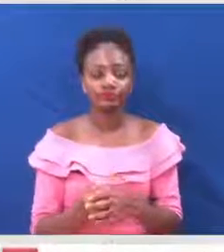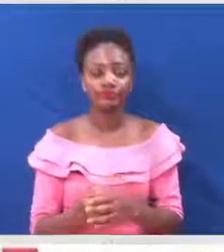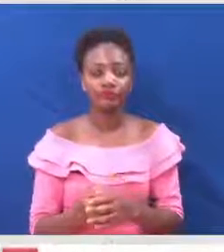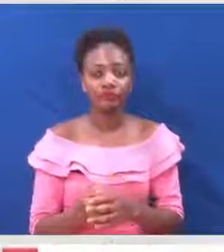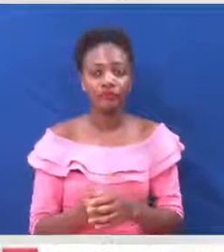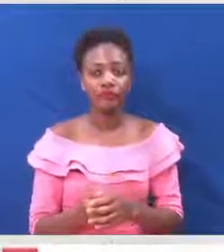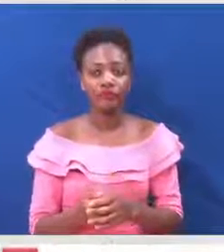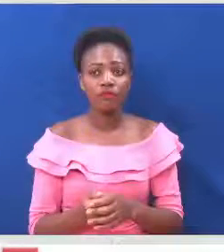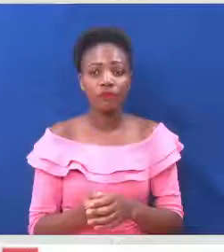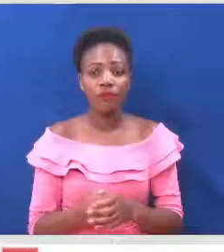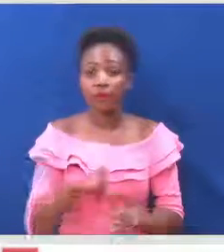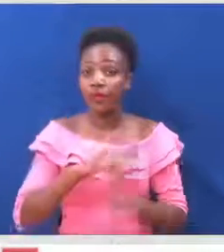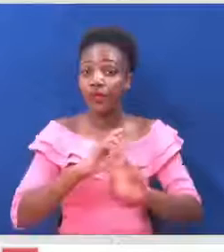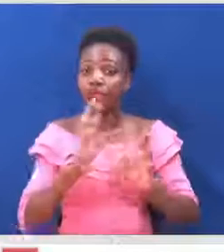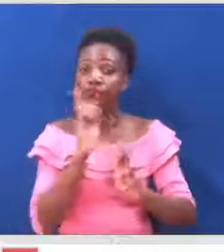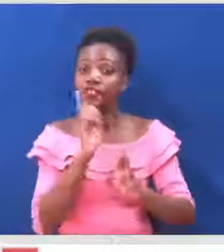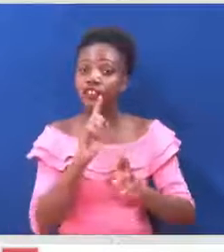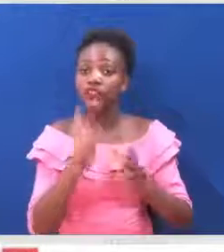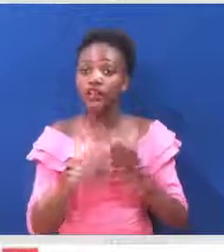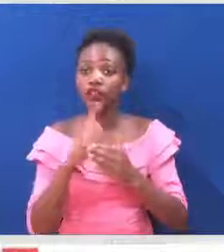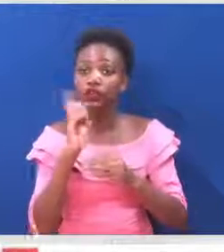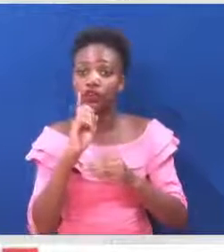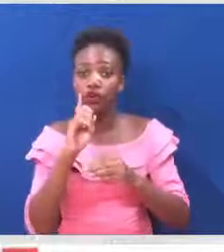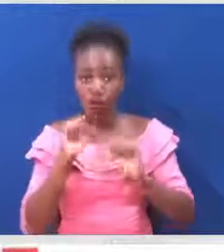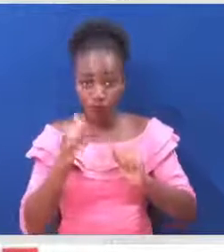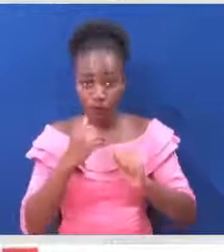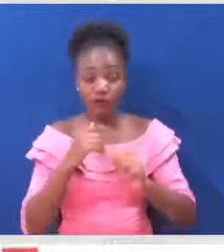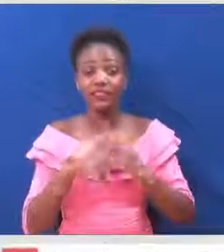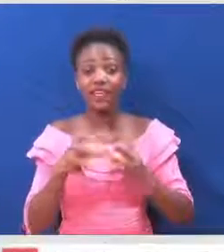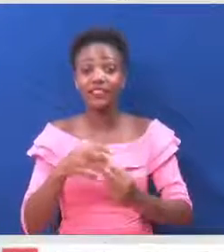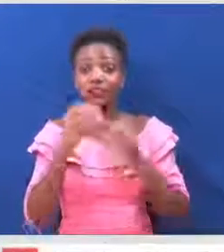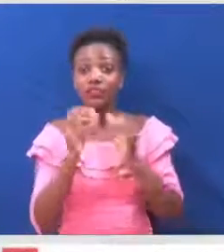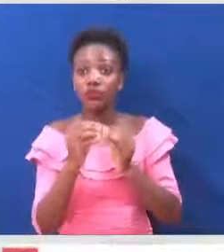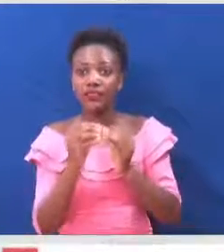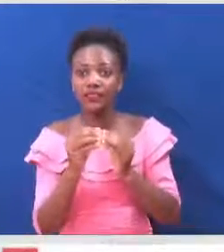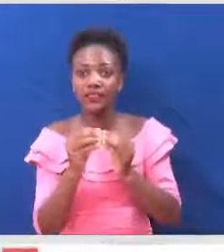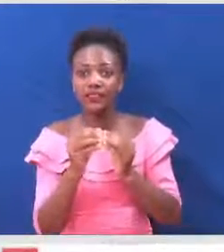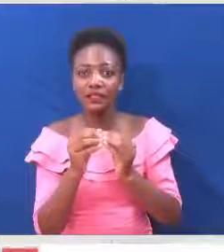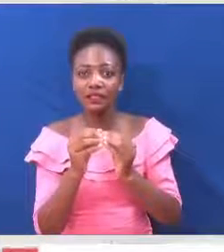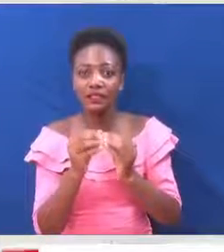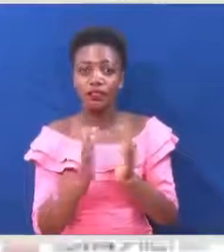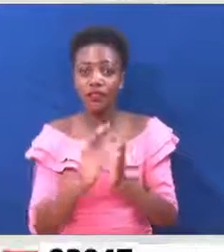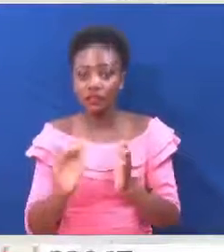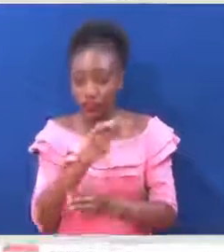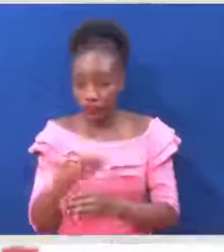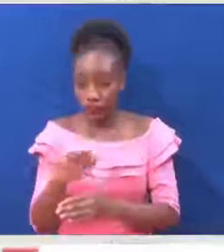gav na kesan na assembly